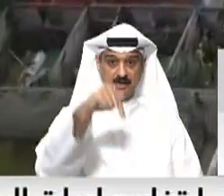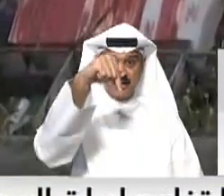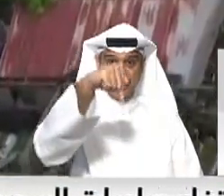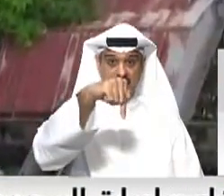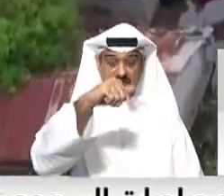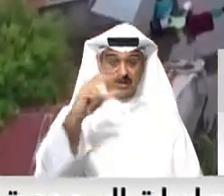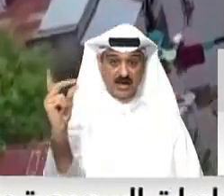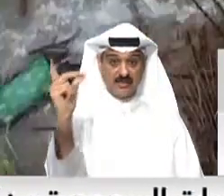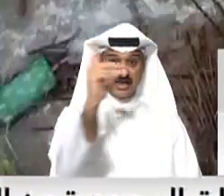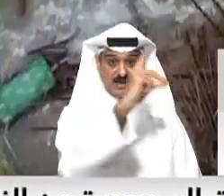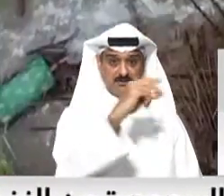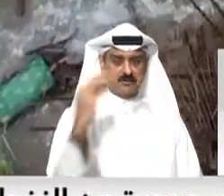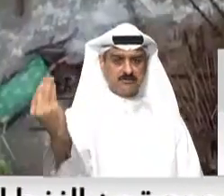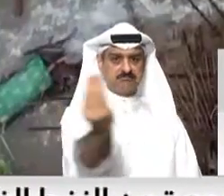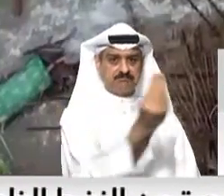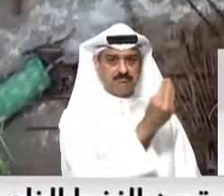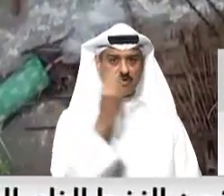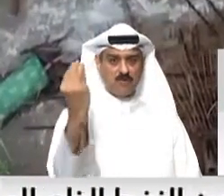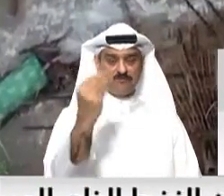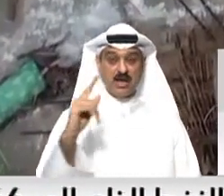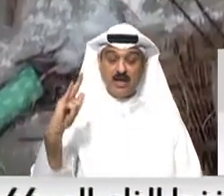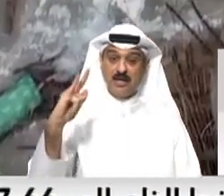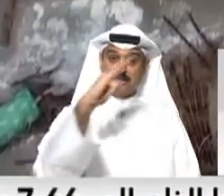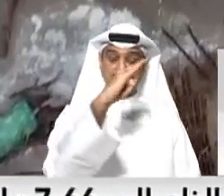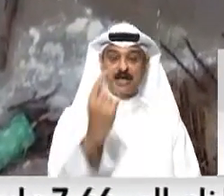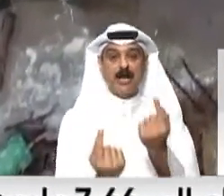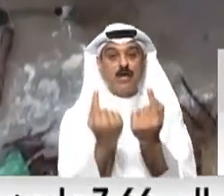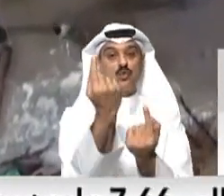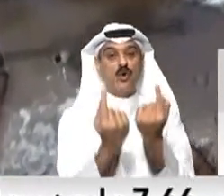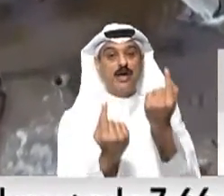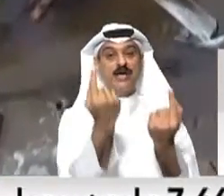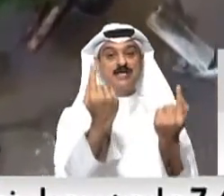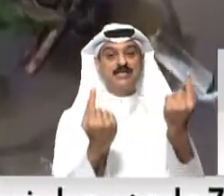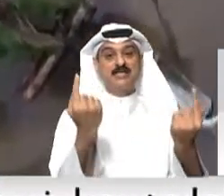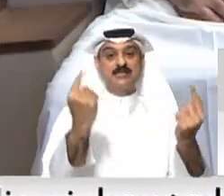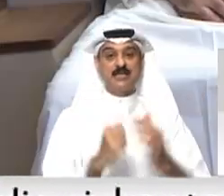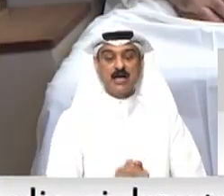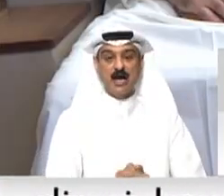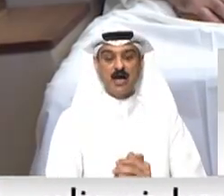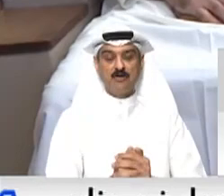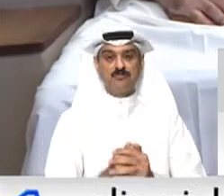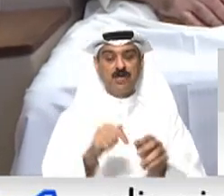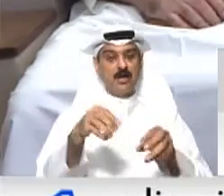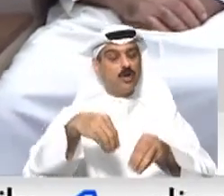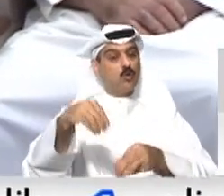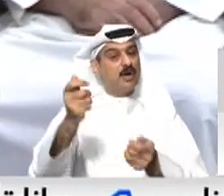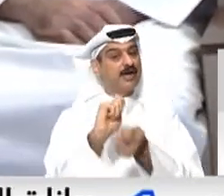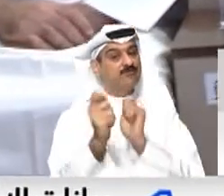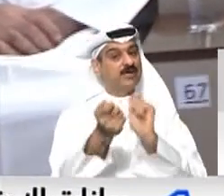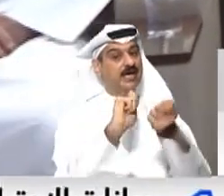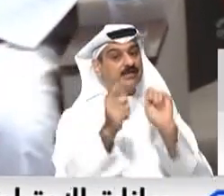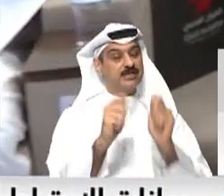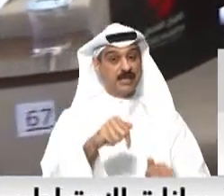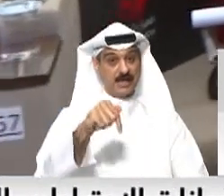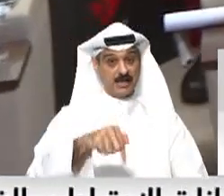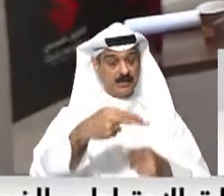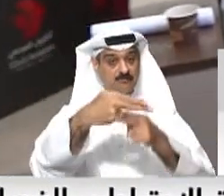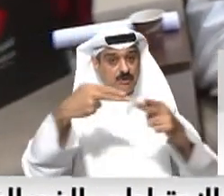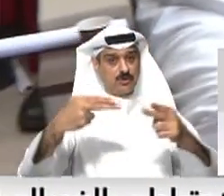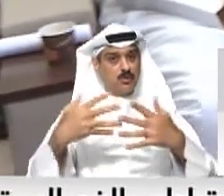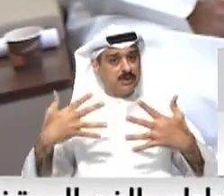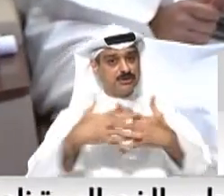في مجالات عدة كالطيران والزراعة وحتى في تداول السلع. لذا تحتفل دولة الكويت مع دول